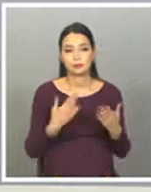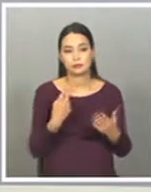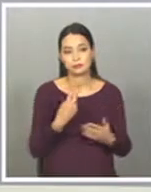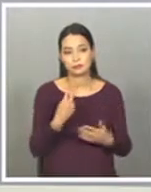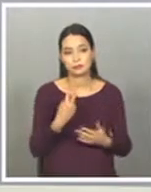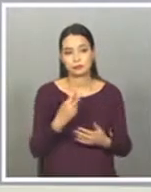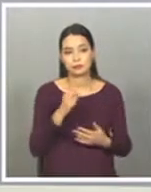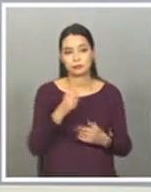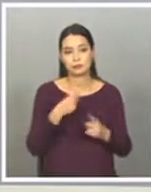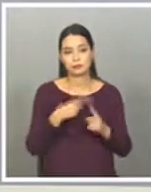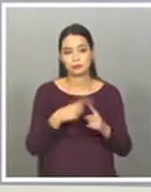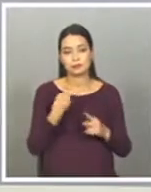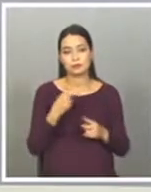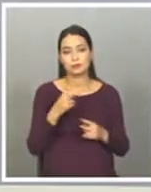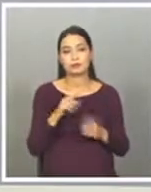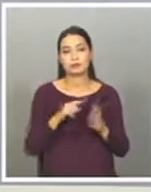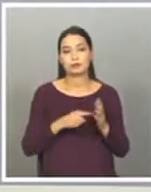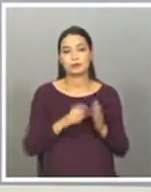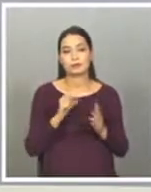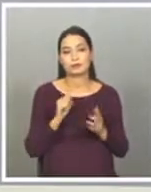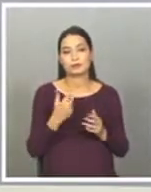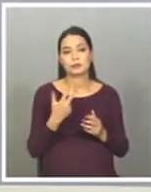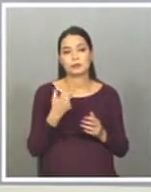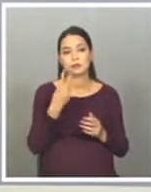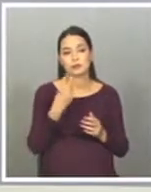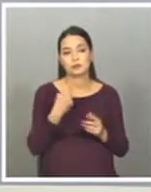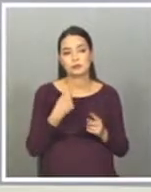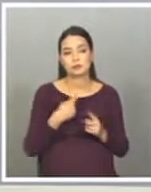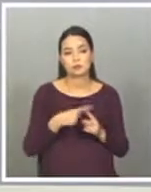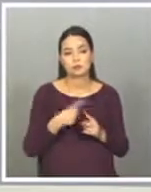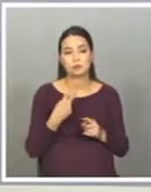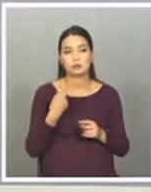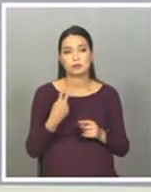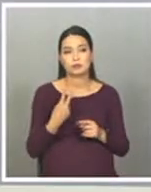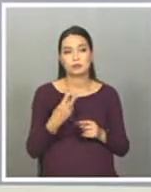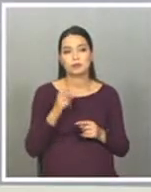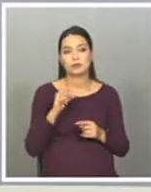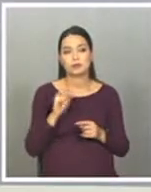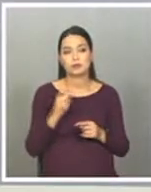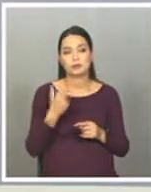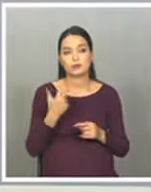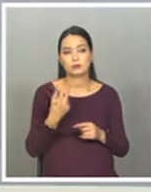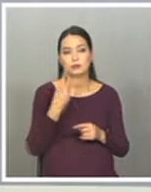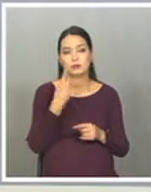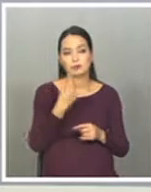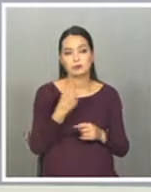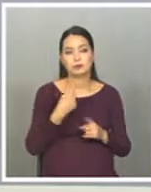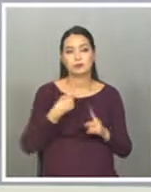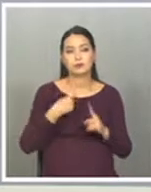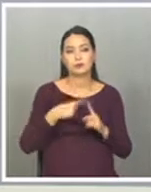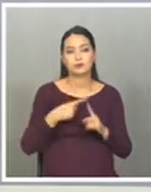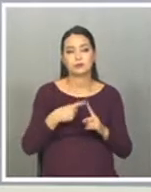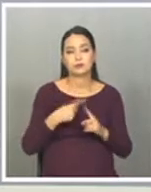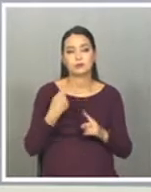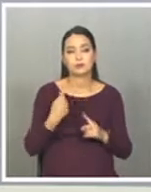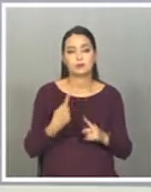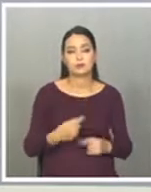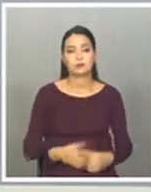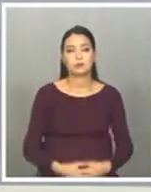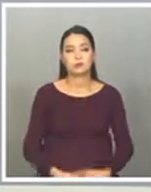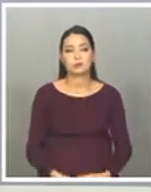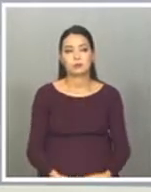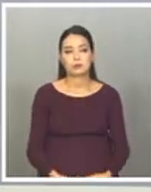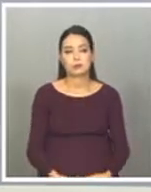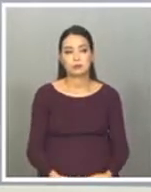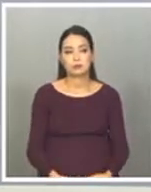қосылған 2 көбейтілген А-ның 3-тен 2 дәрежесі, қосылған 2 көбейтілген А-ның 3-тен 1 дәрісі және қосылған 1.